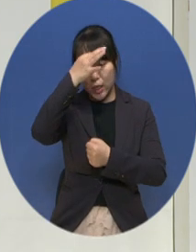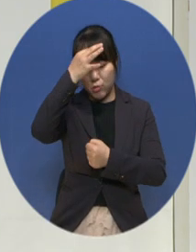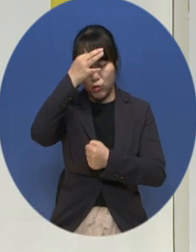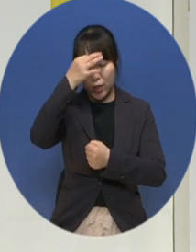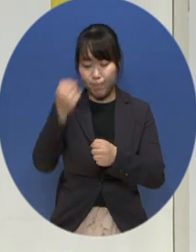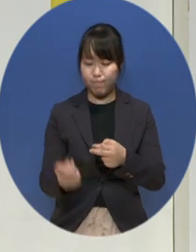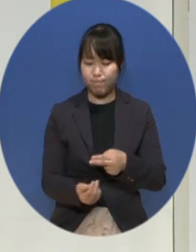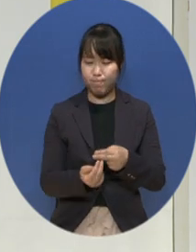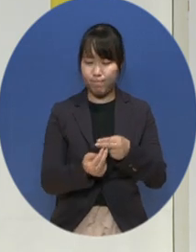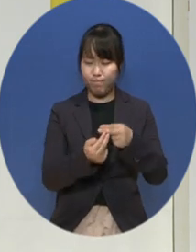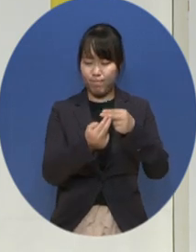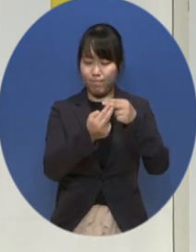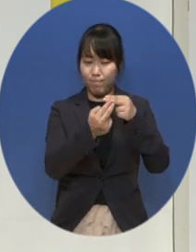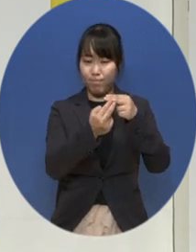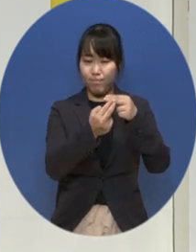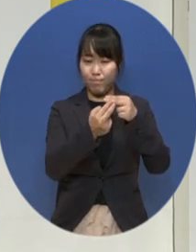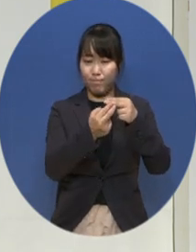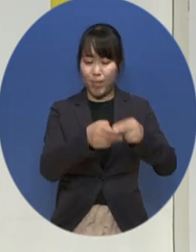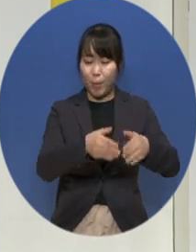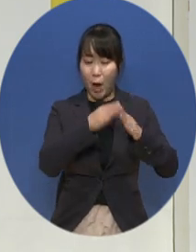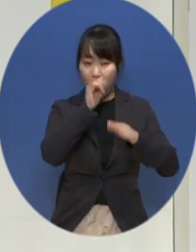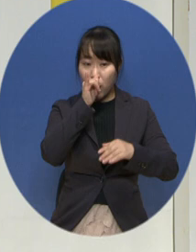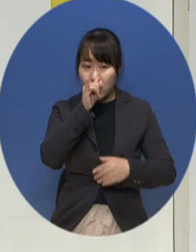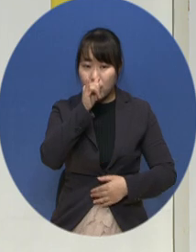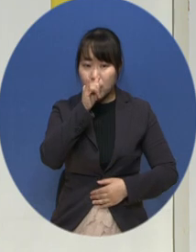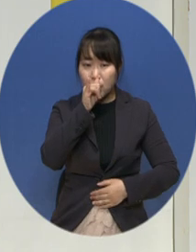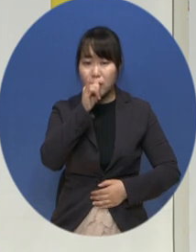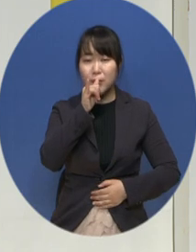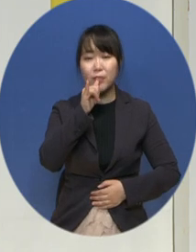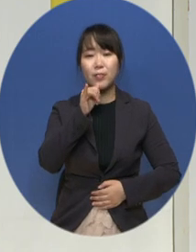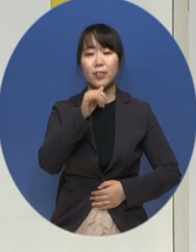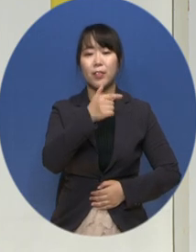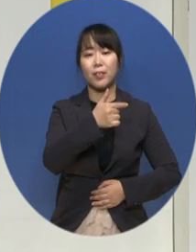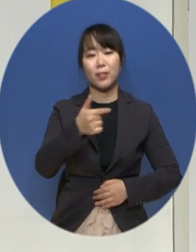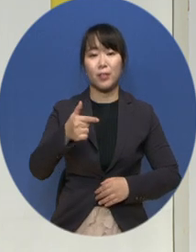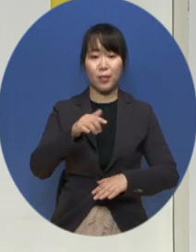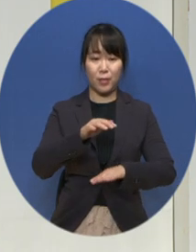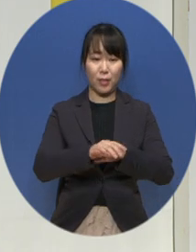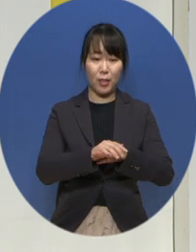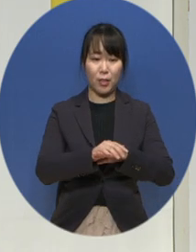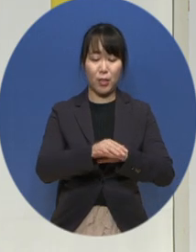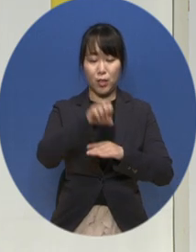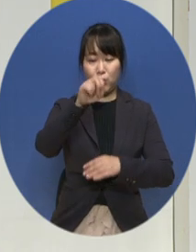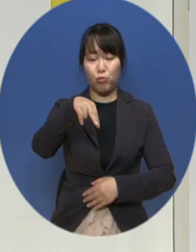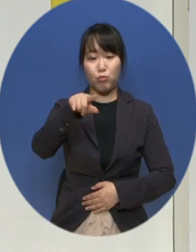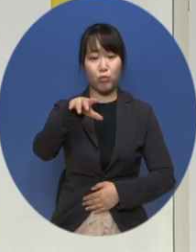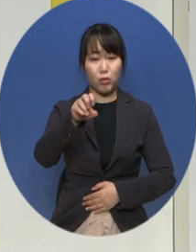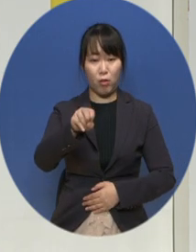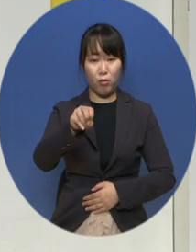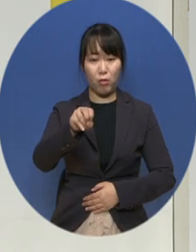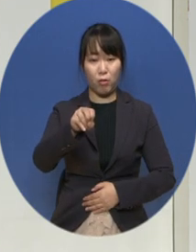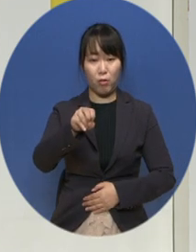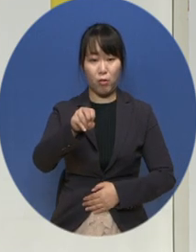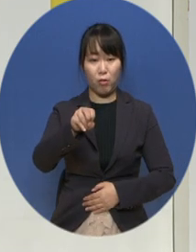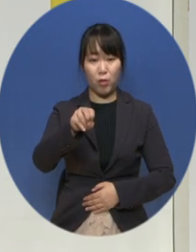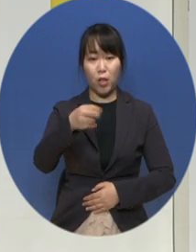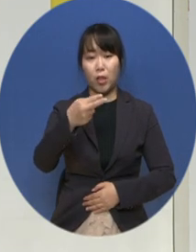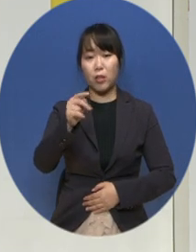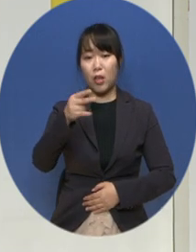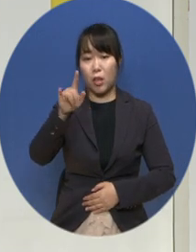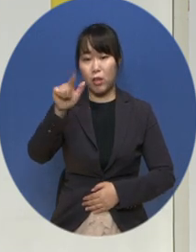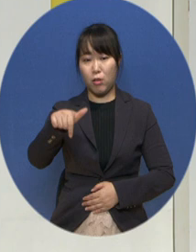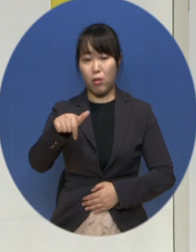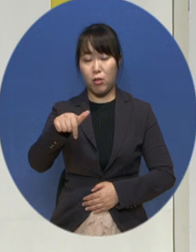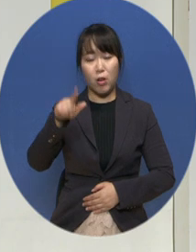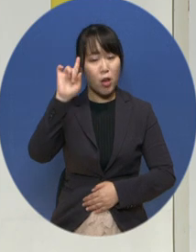축적되어 a 구축되어 있는데 구축되어 있는 비전 유성이 아 대덕연구단지 가